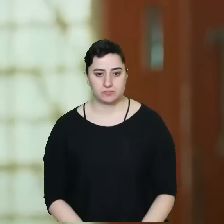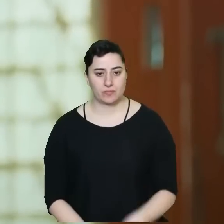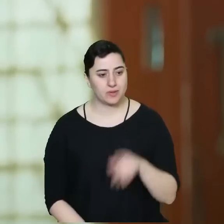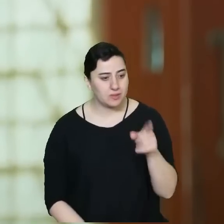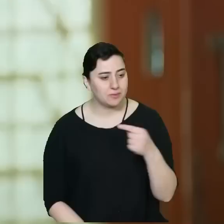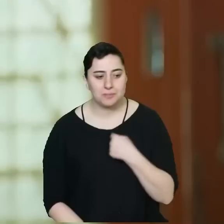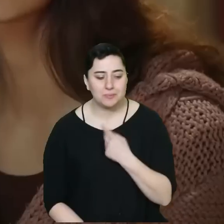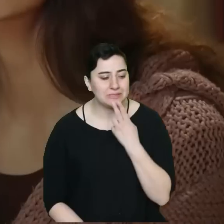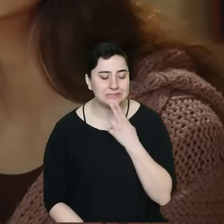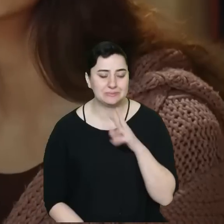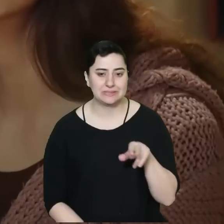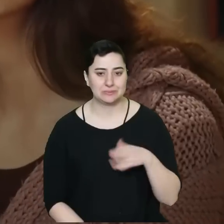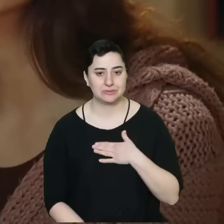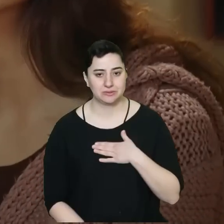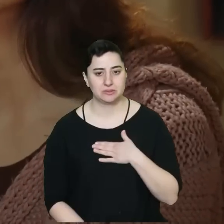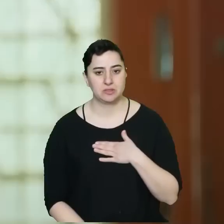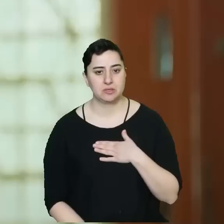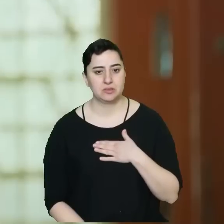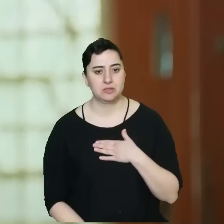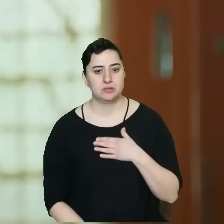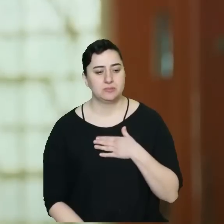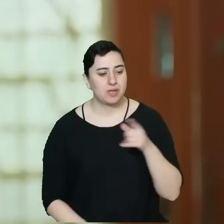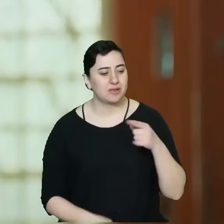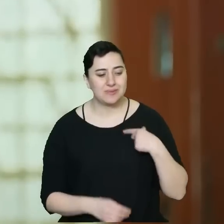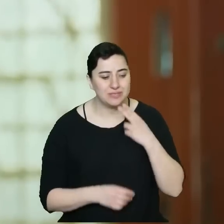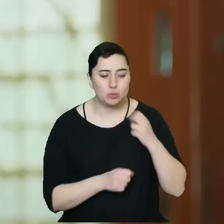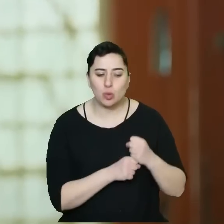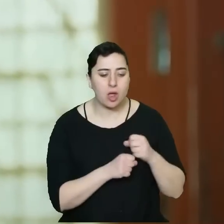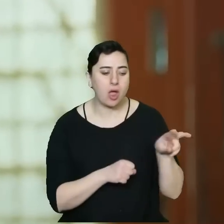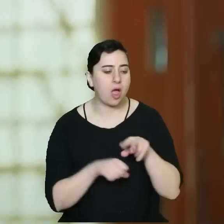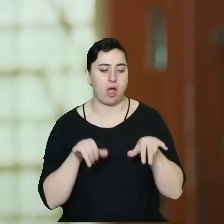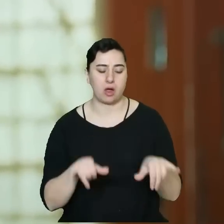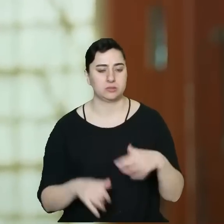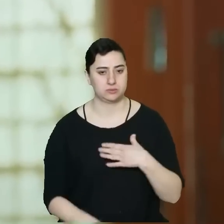Sen de benim bir kızımsın. Güler'den ayrı tutmuyorum seni.